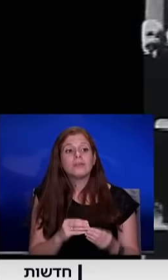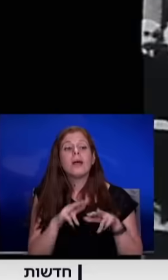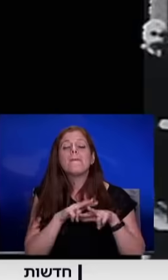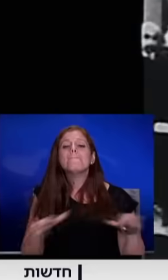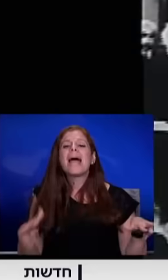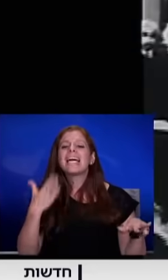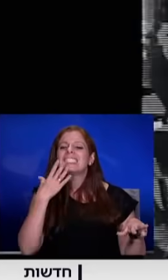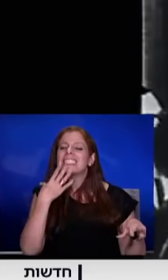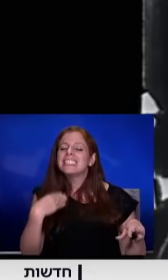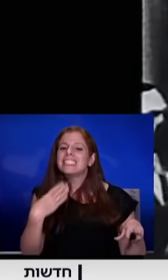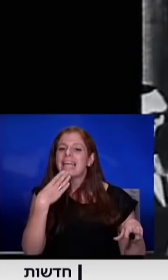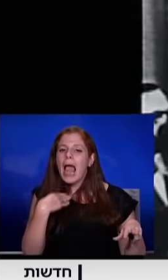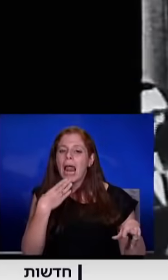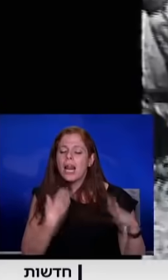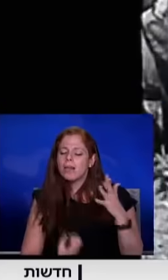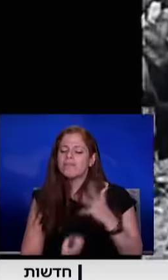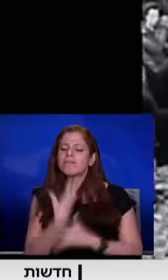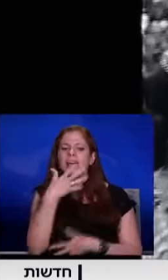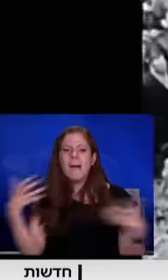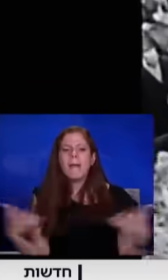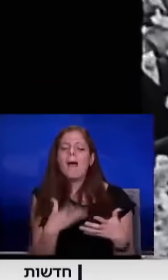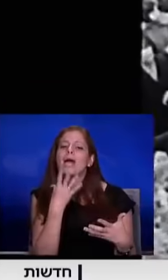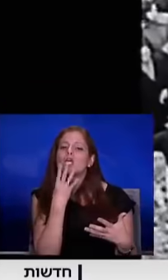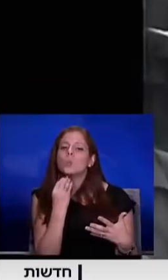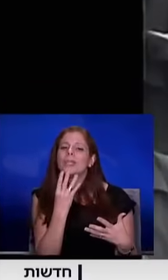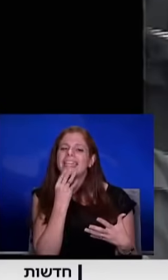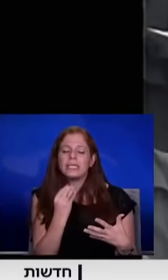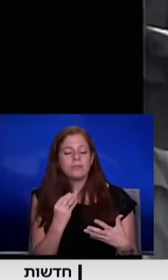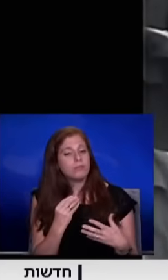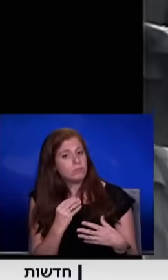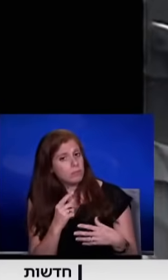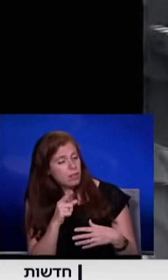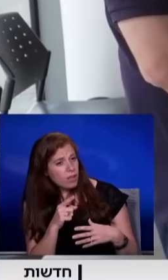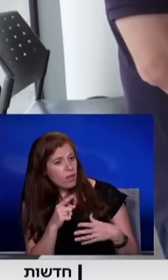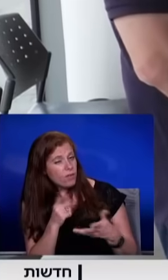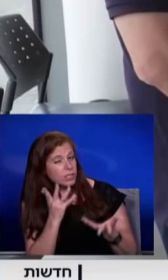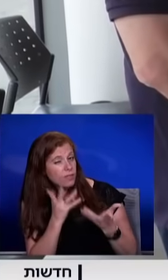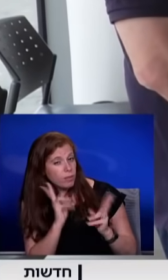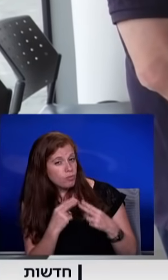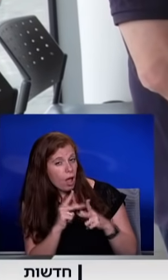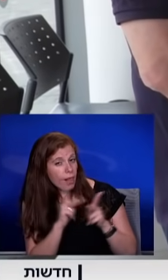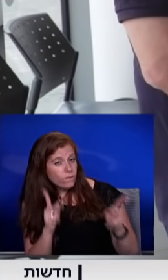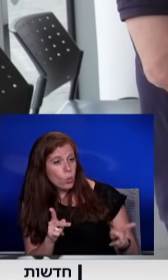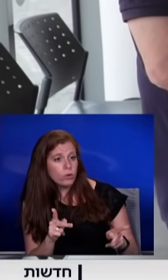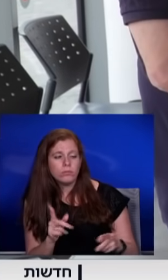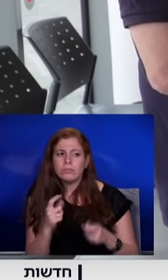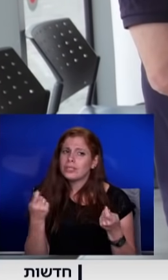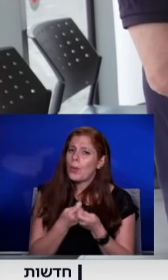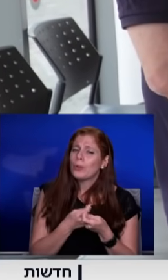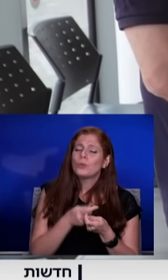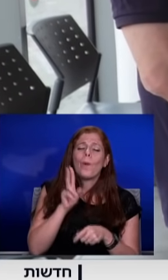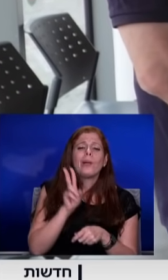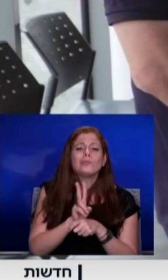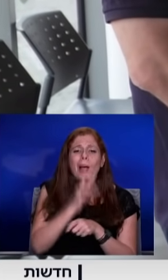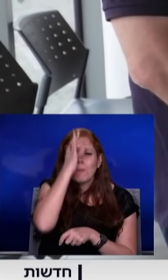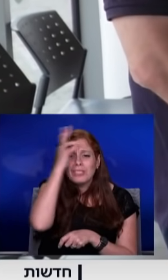ישראל קם העם היהודי. וספק אם היא ניתנת לפתרון. אז זה לא קשור לשמירת מצוות, זה לא קשור